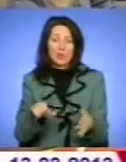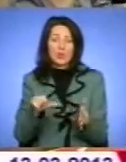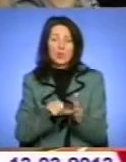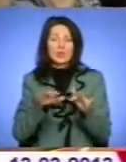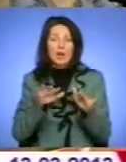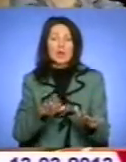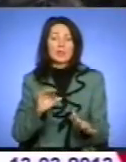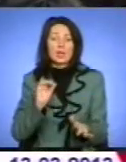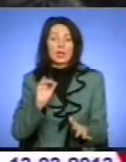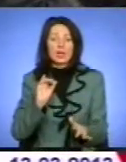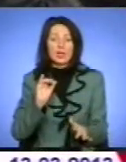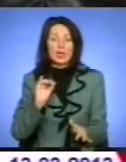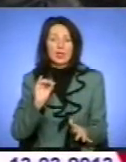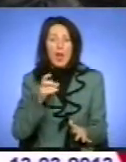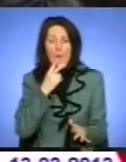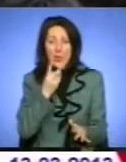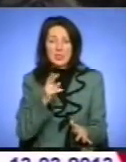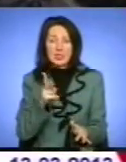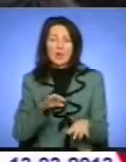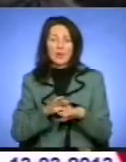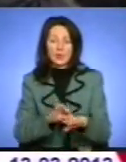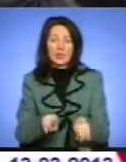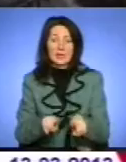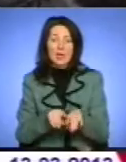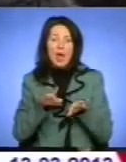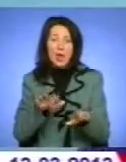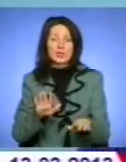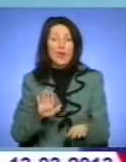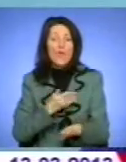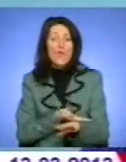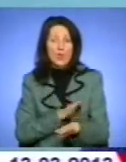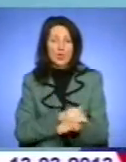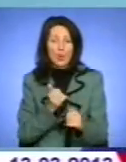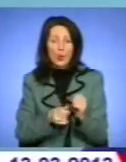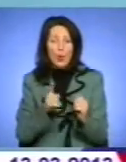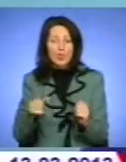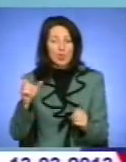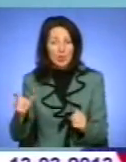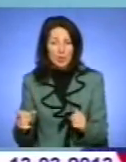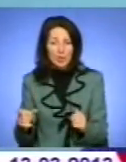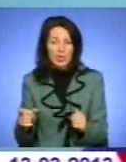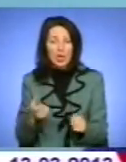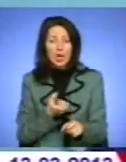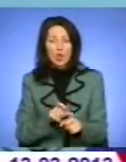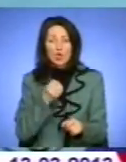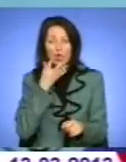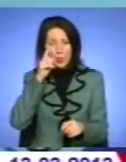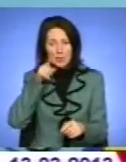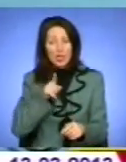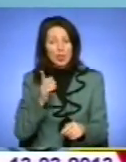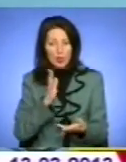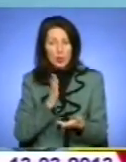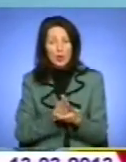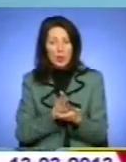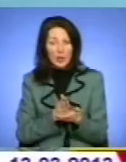акції Ірина бачила, як відбувається аналогічна акція в Польщі. Кожен громадянин, в принципі, дуже добре знає, що відбувається, дуже